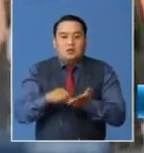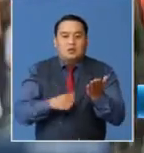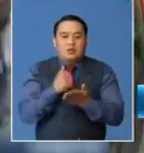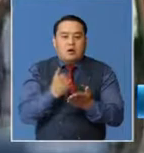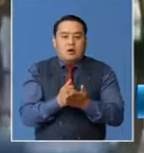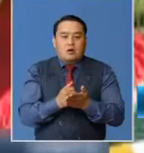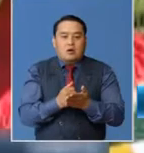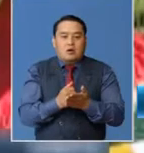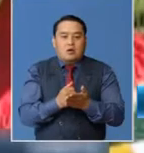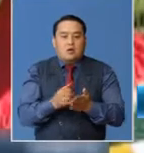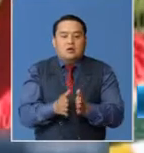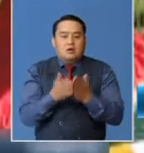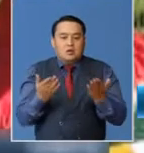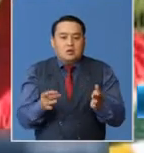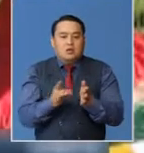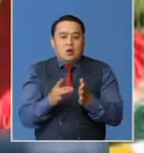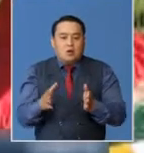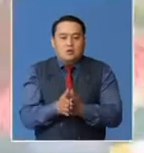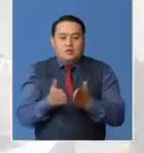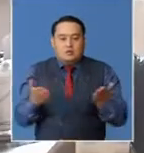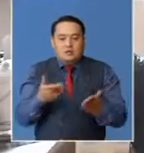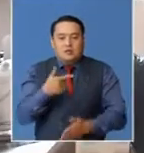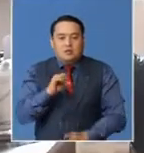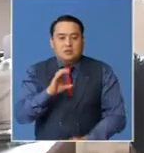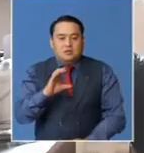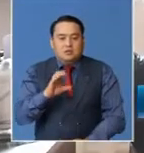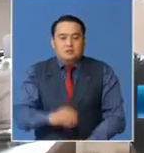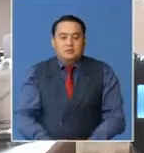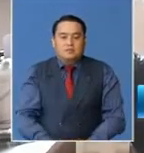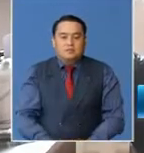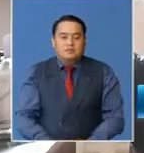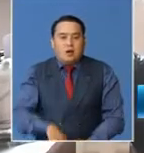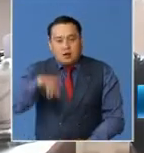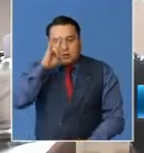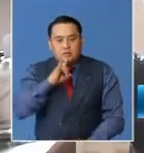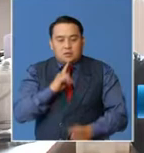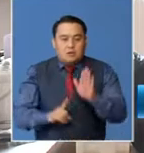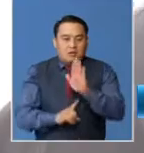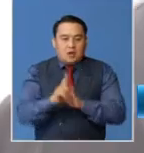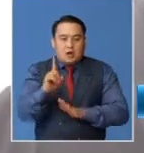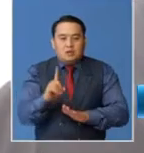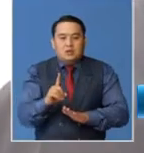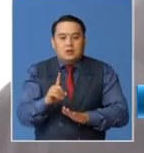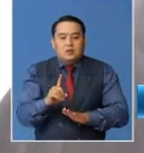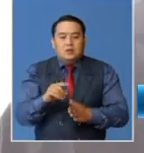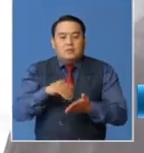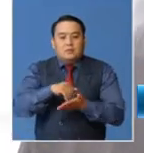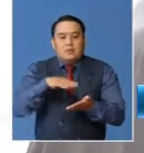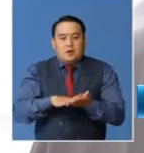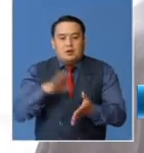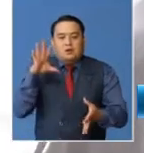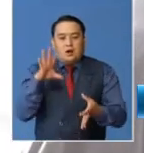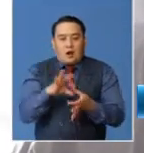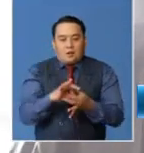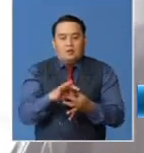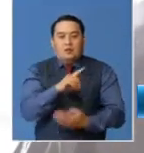главного офиса Книги рекордов Гиннесса. В стране стартовала ежегодная кампания прикрепления к поликлиникам. Это делается для